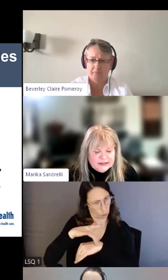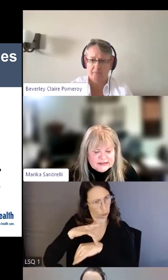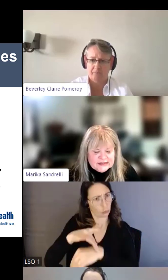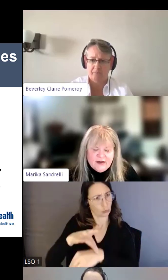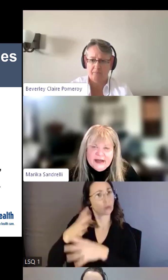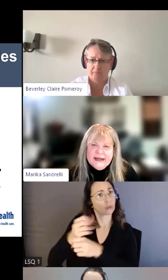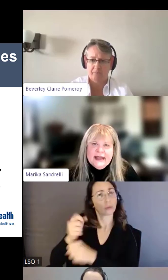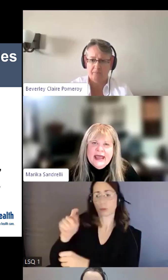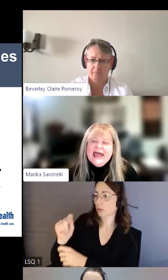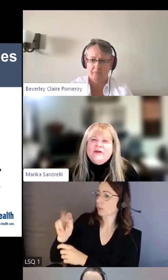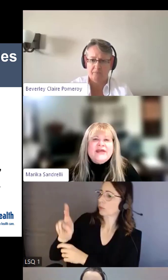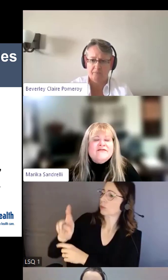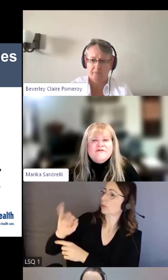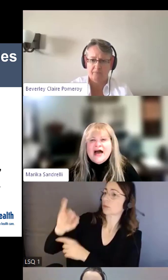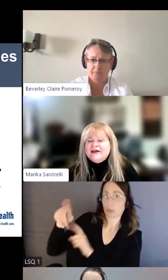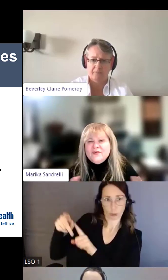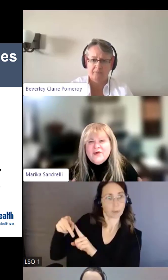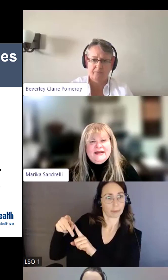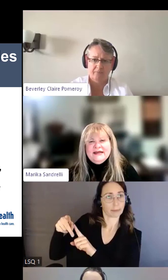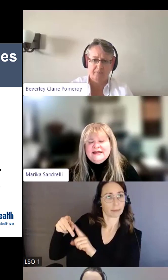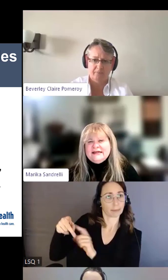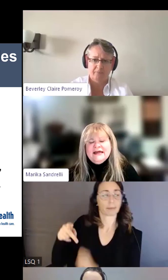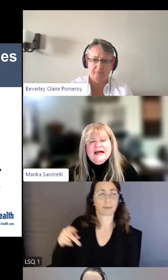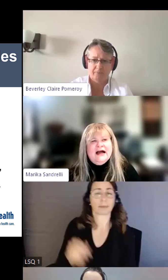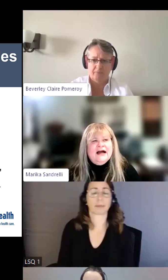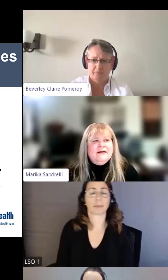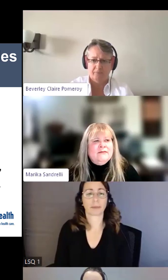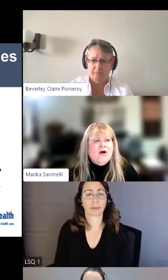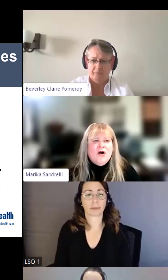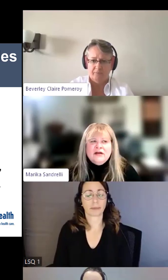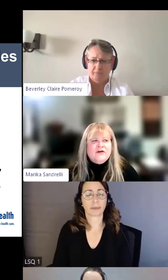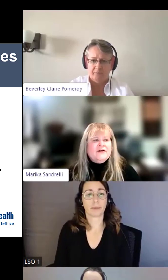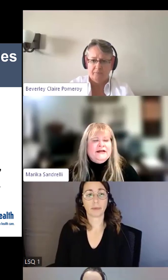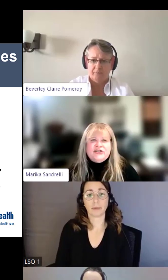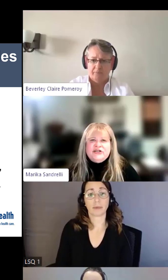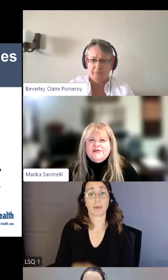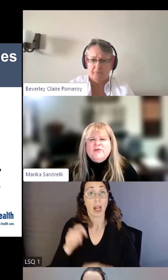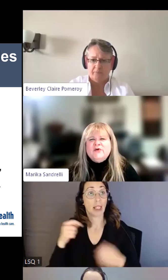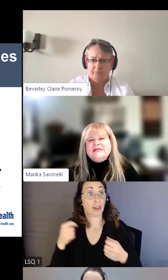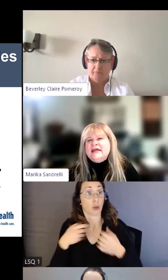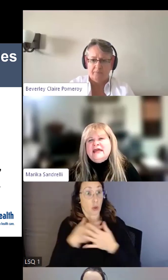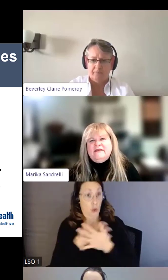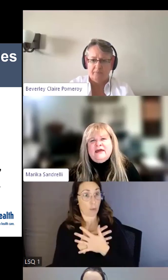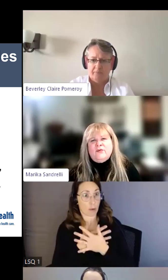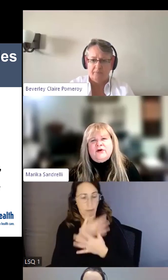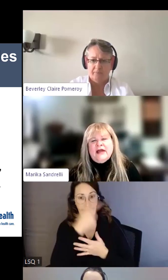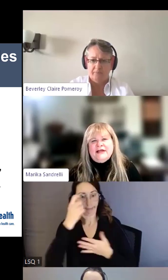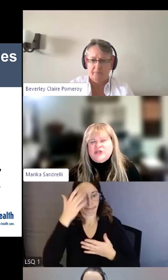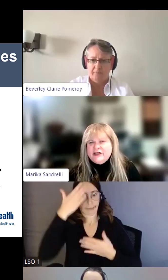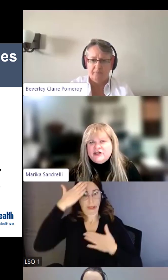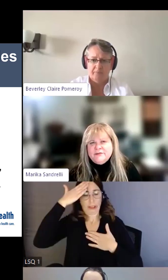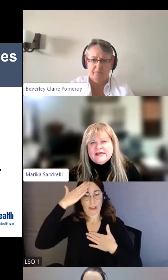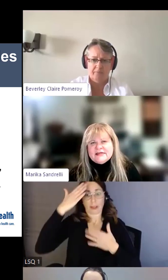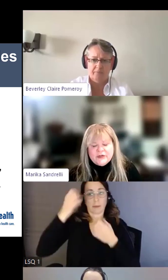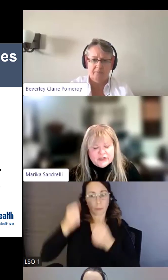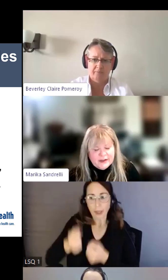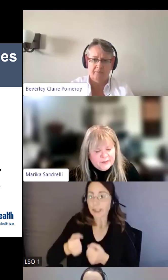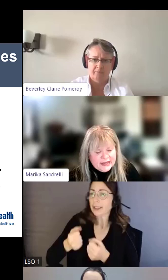peut bénéficier de la compassion, des pratiques éclairées et de la résilience. Et on peut voir aussi